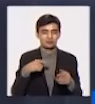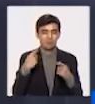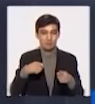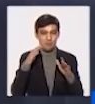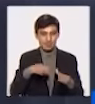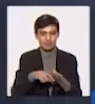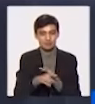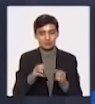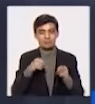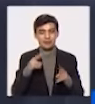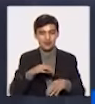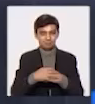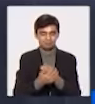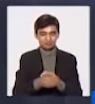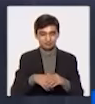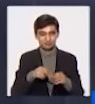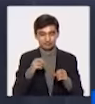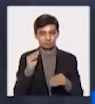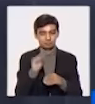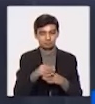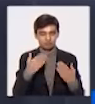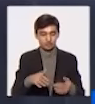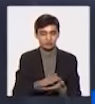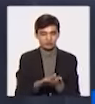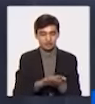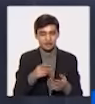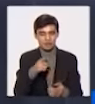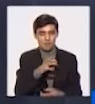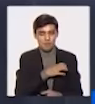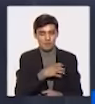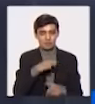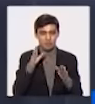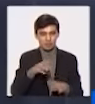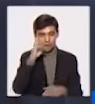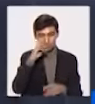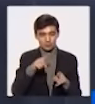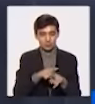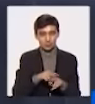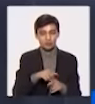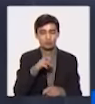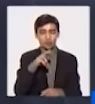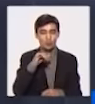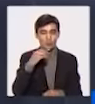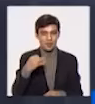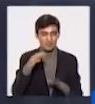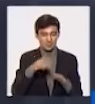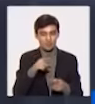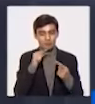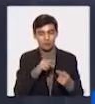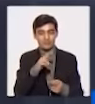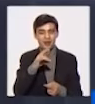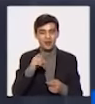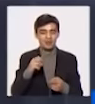залалсыздандыратын сұйықтығы бар арнайы құрылғылар орнатылған. Әлемнің ең бай мемлекеттерінің бірі саналатын елде коронавирусқа қарсы сақтық